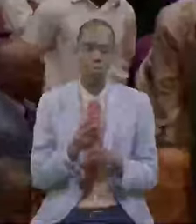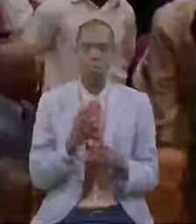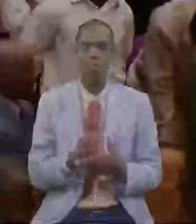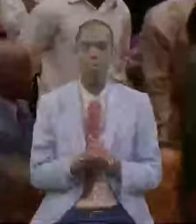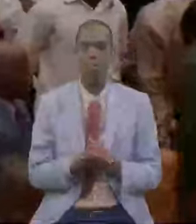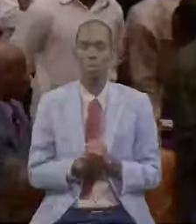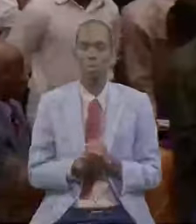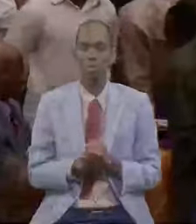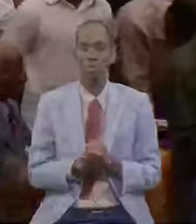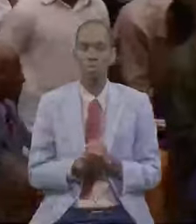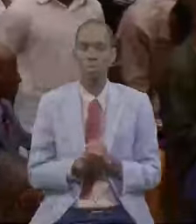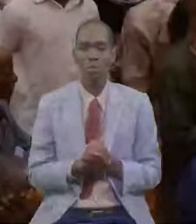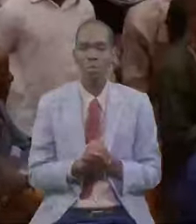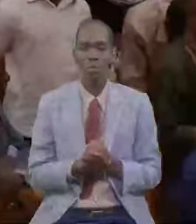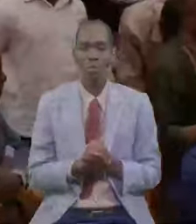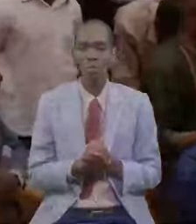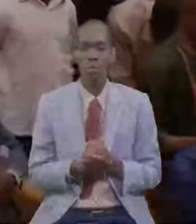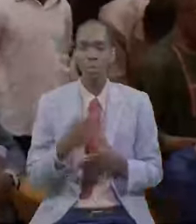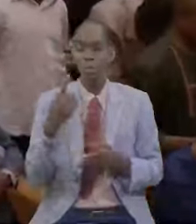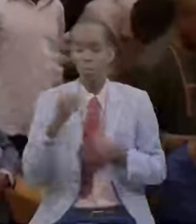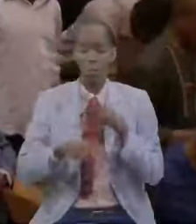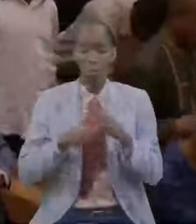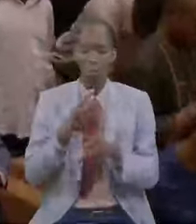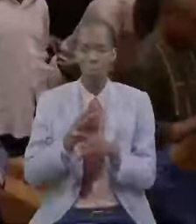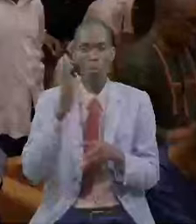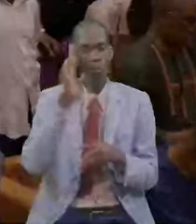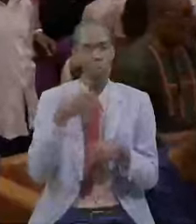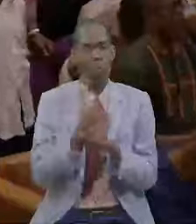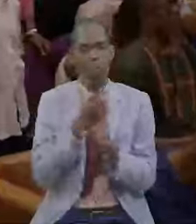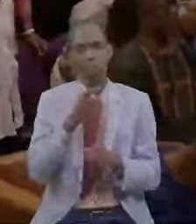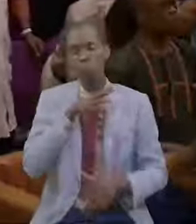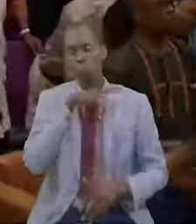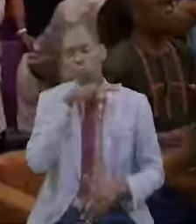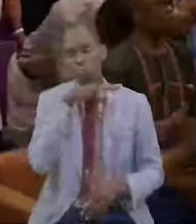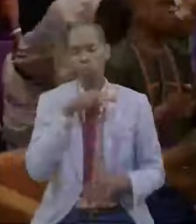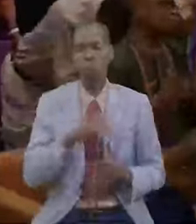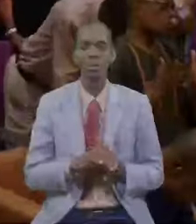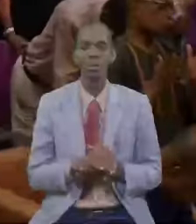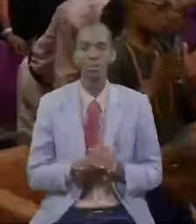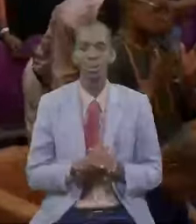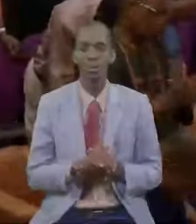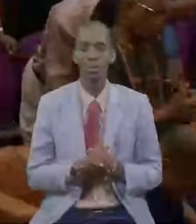de la souillure du monde. Le monde va vous souiller.